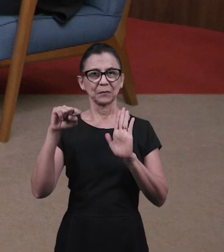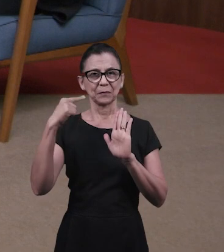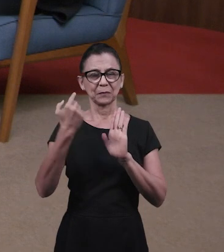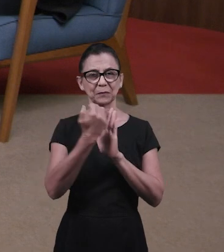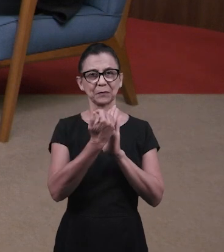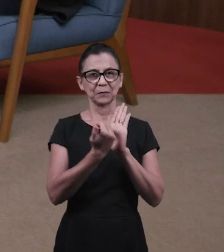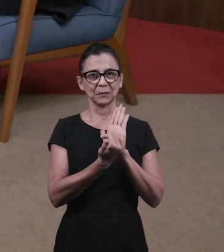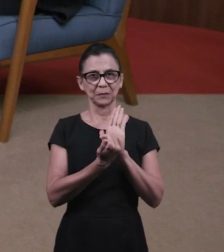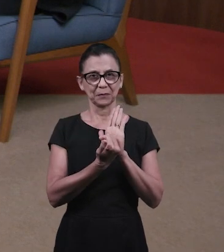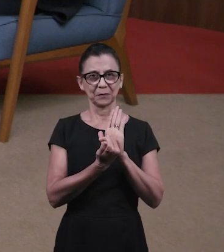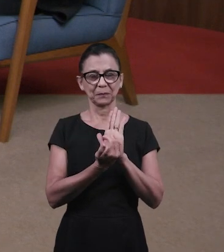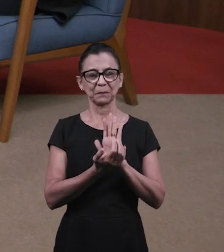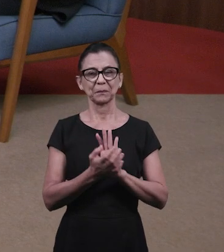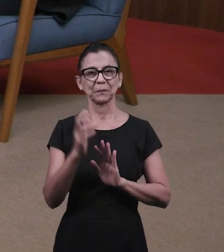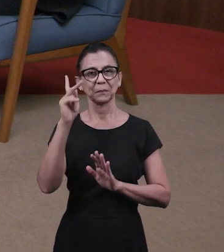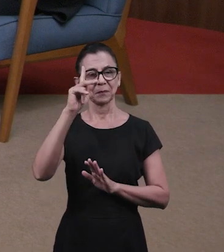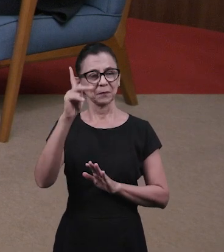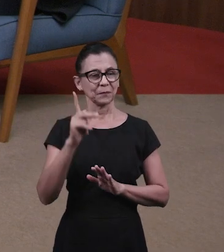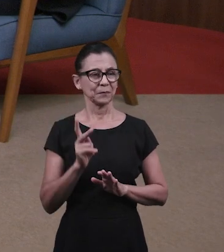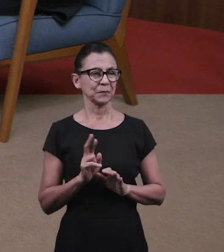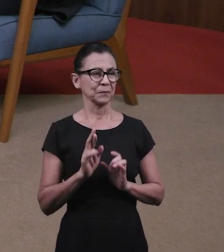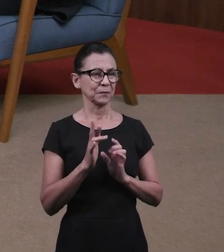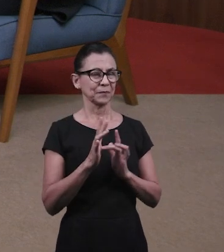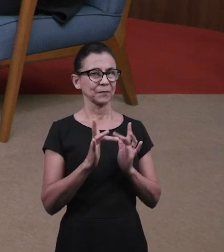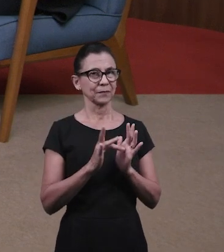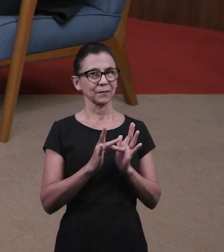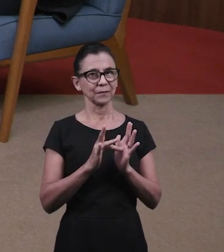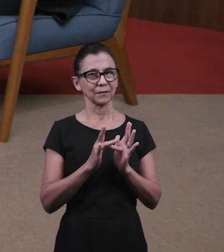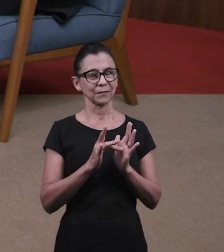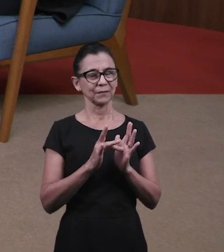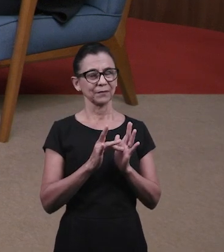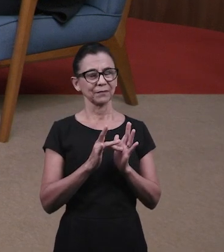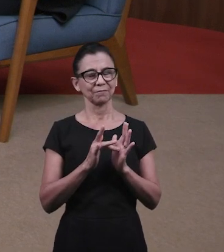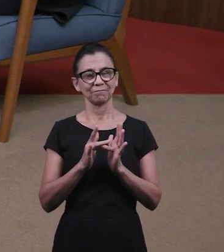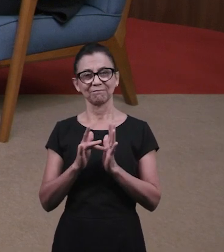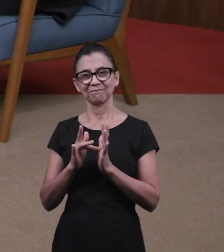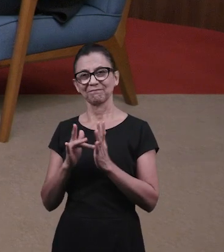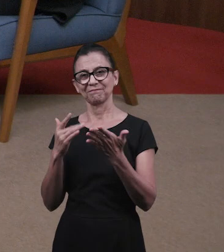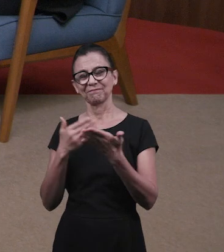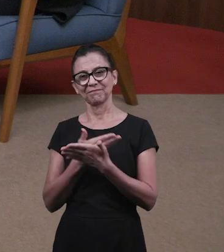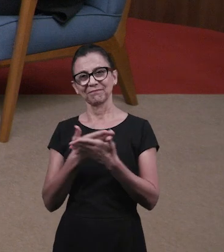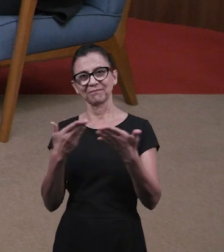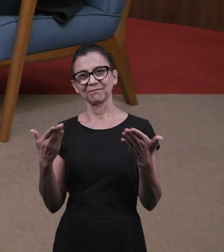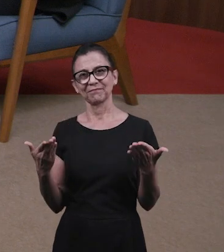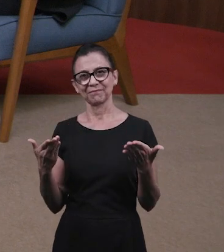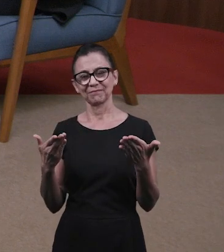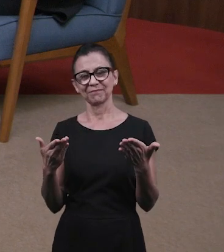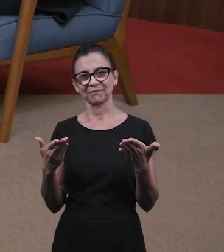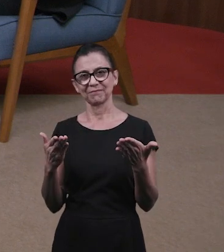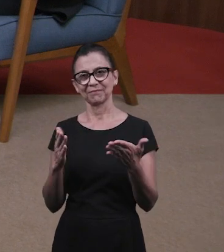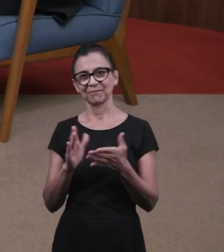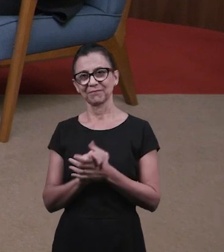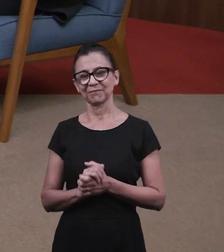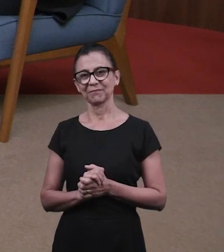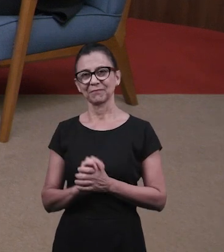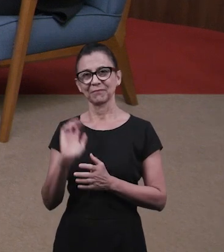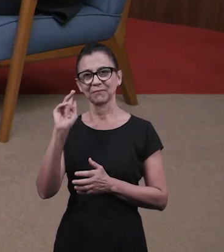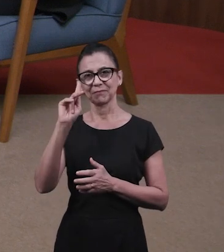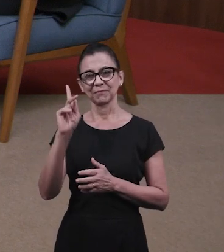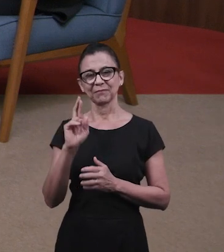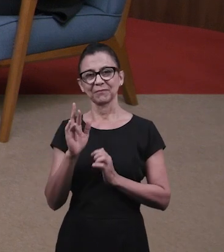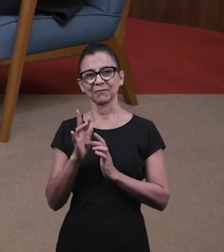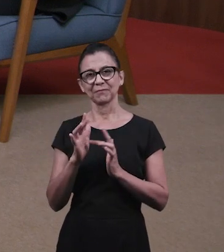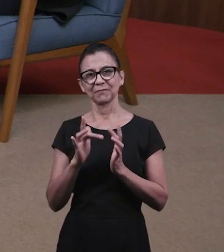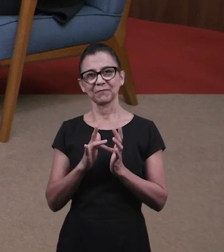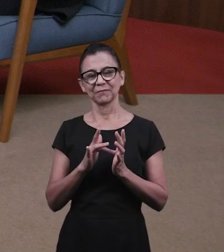du prochain programme. Sergio Daniel, la paix du Seigneur Jésus, la paix du Seigneur Josias, la paix du Seigneur à tous, la paix du